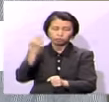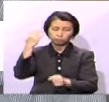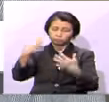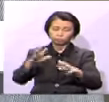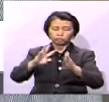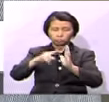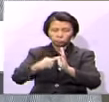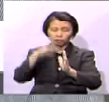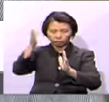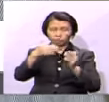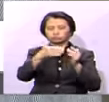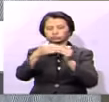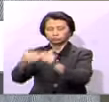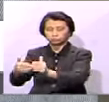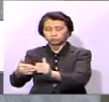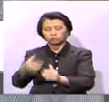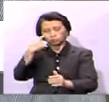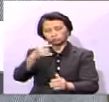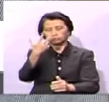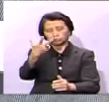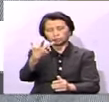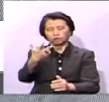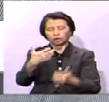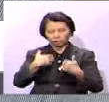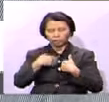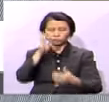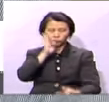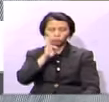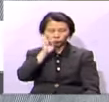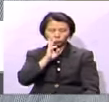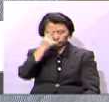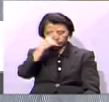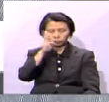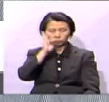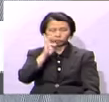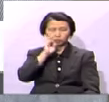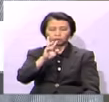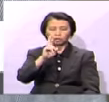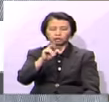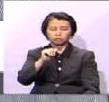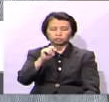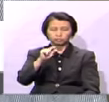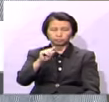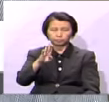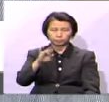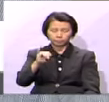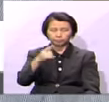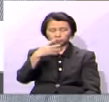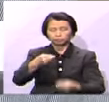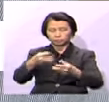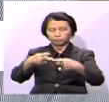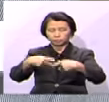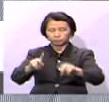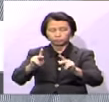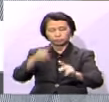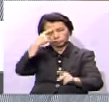dan kita akan teruskan untuk 3 siri ini memang ada perempuan untuk wanita rugby. Jadi bagi peluang pada pasukan-pasukan negeri